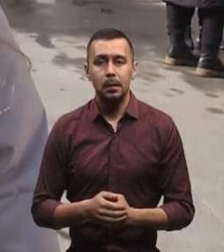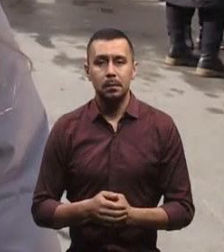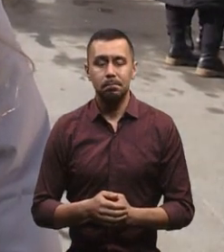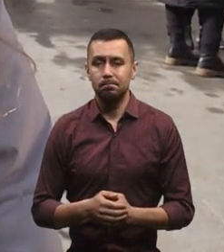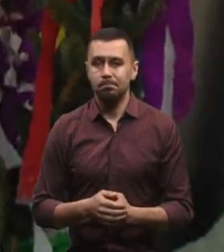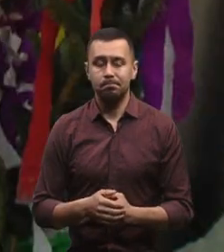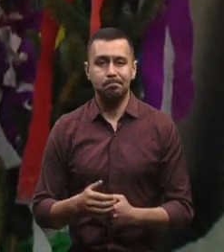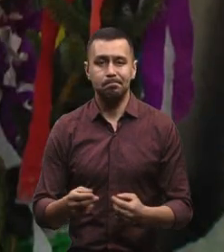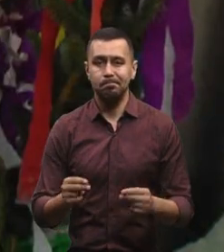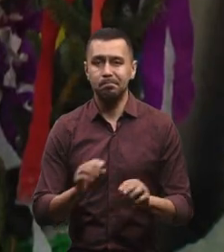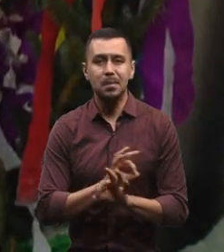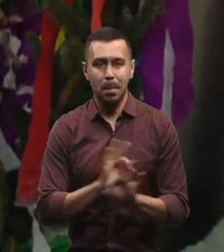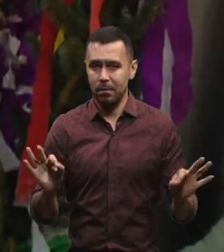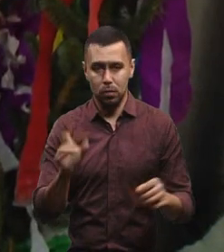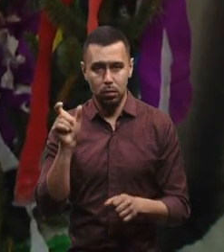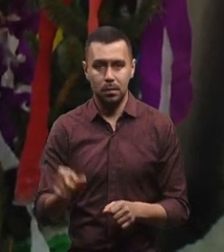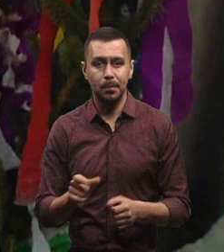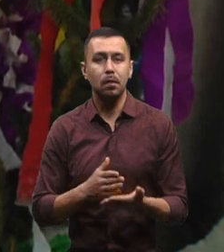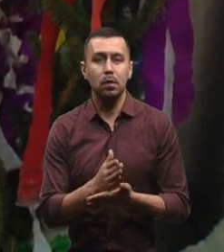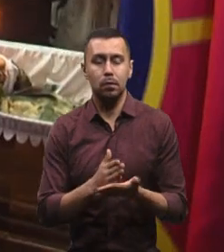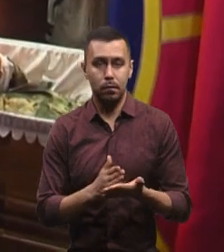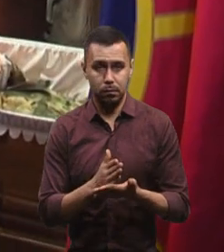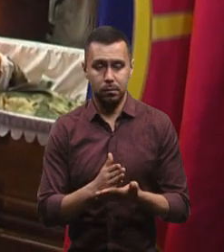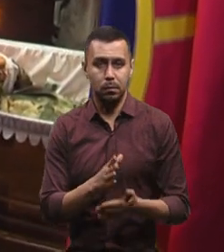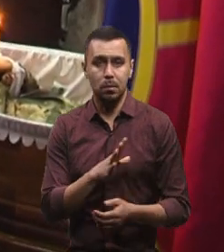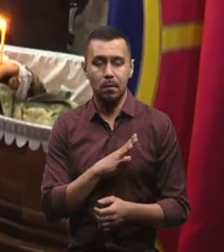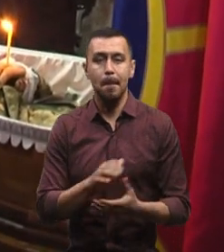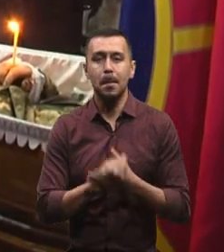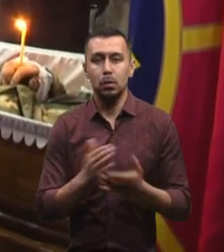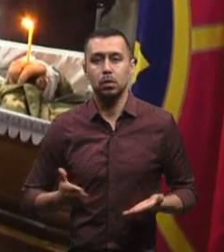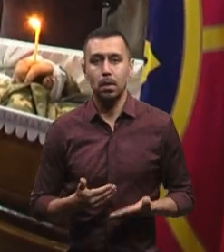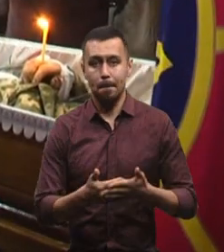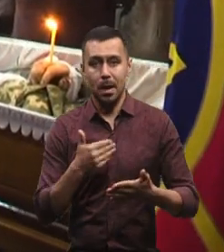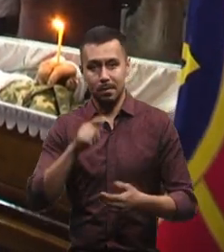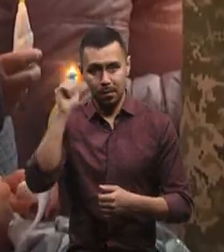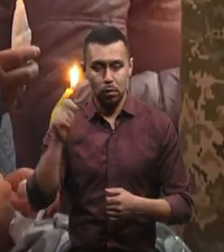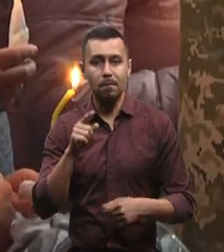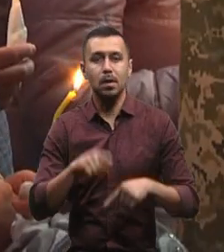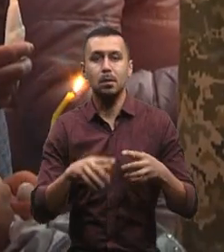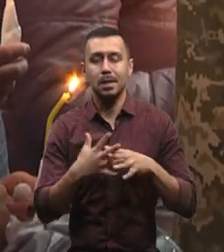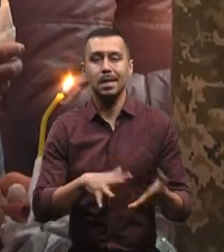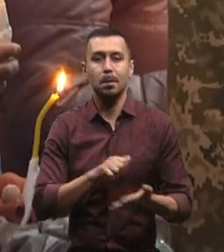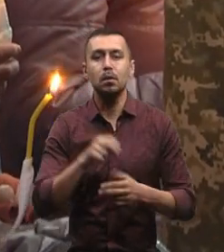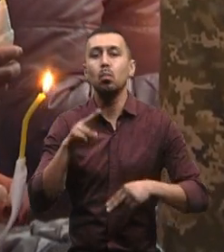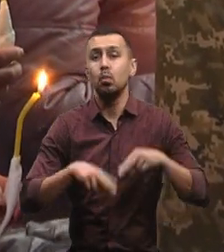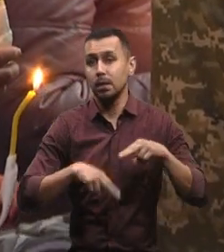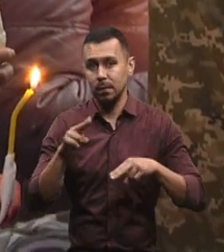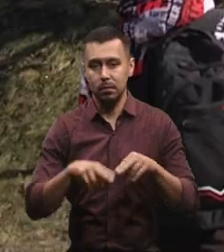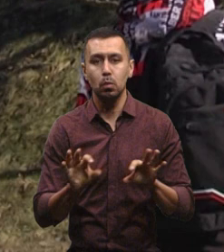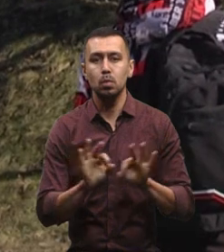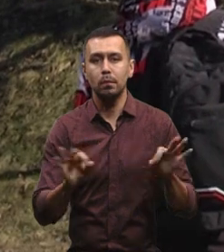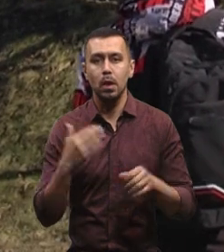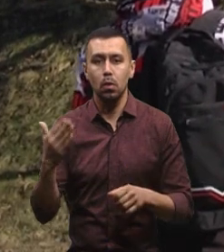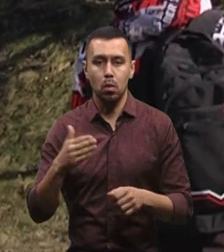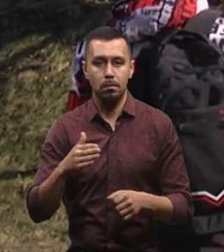неперевершена людина. Віталій відслужив строкову службу в мирному житті до мобілізації, в рідному селі займався будівництвом, розповідає